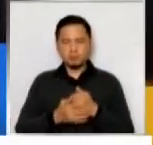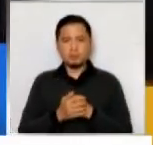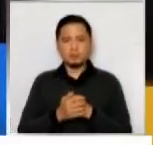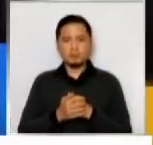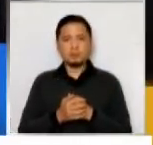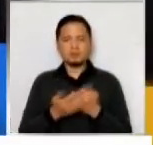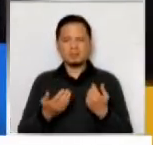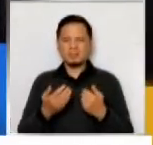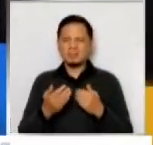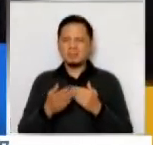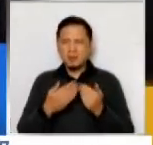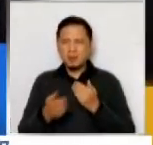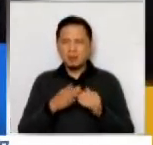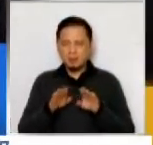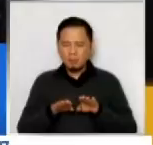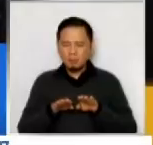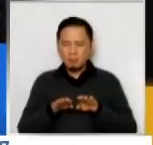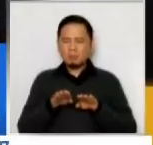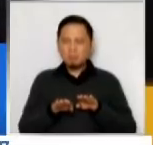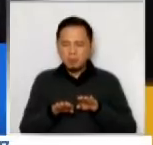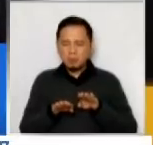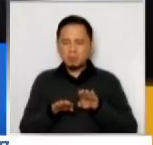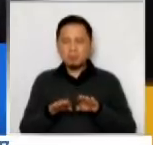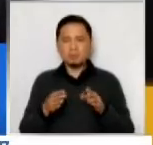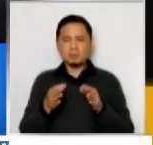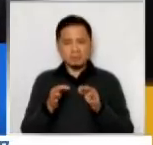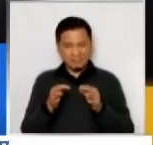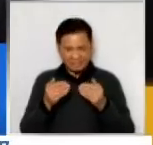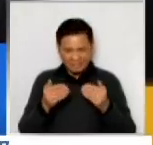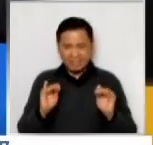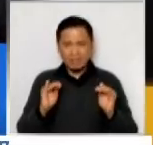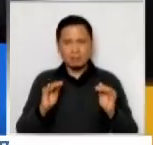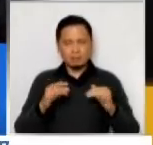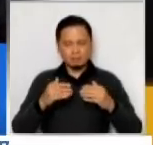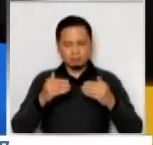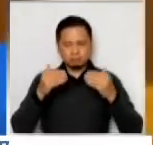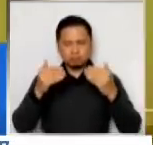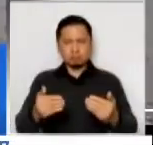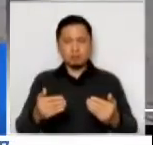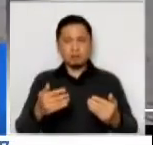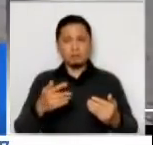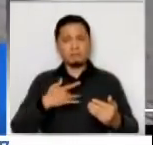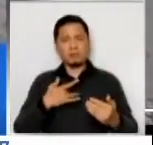nan, kailangan mag-move forward kayo at dapat huwag kayong makontento na eto lang kayo.